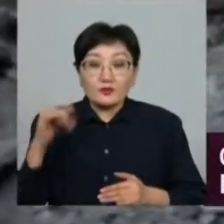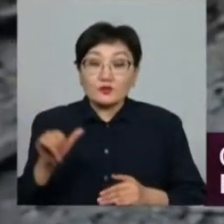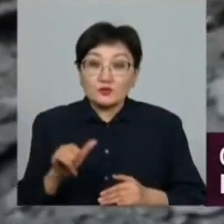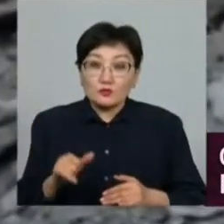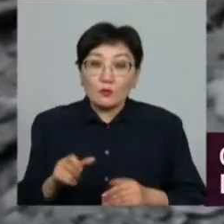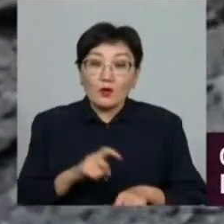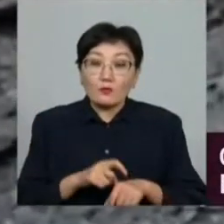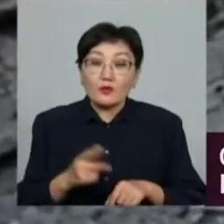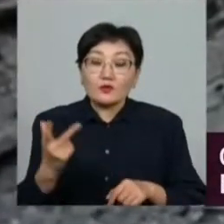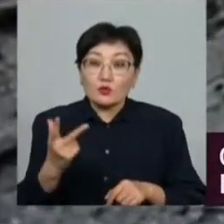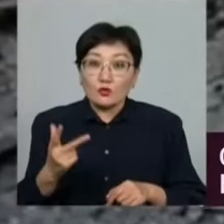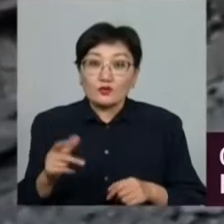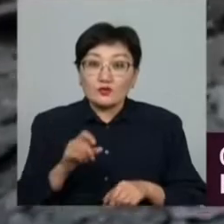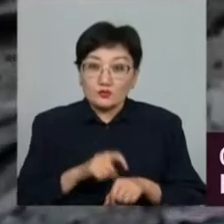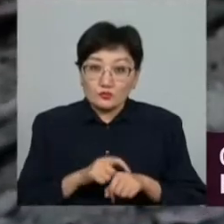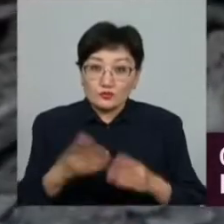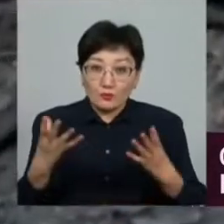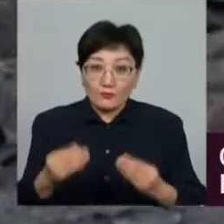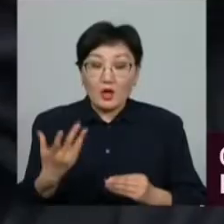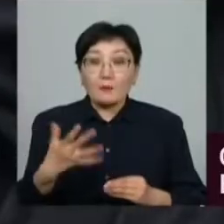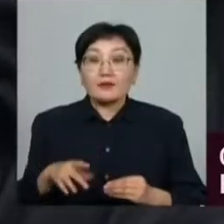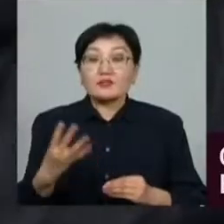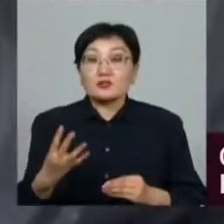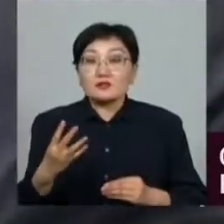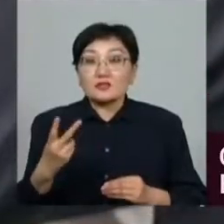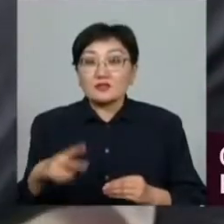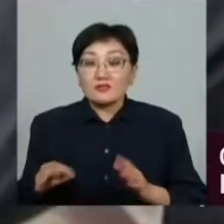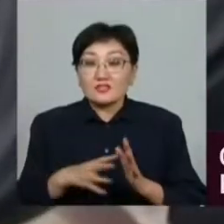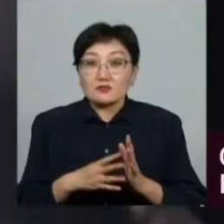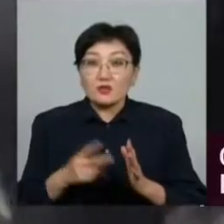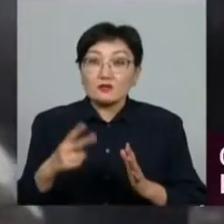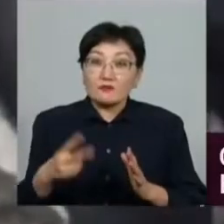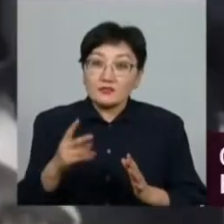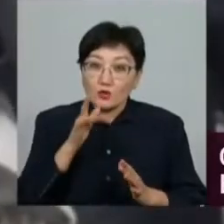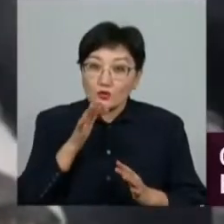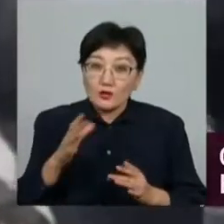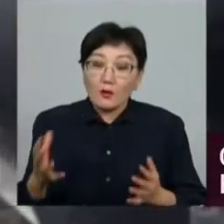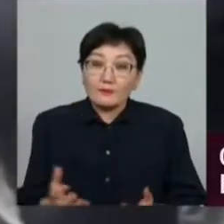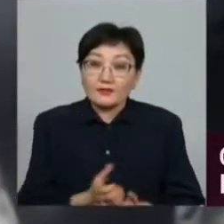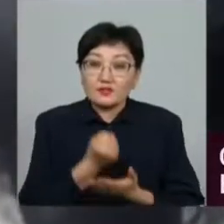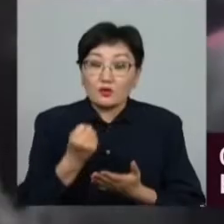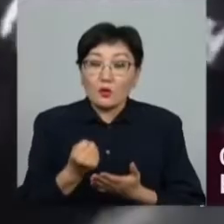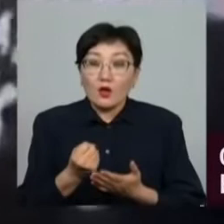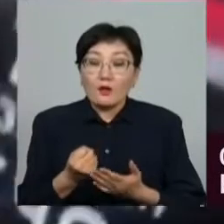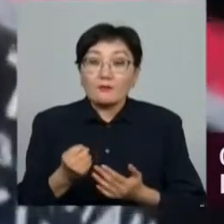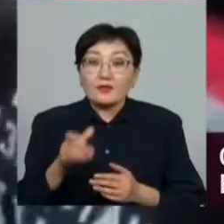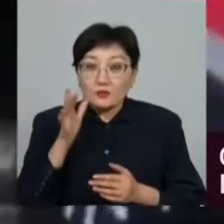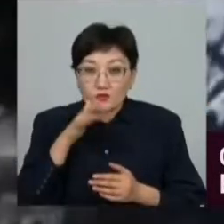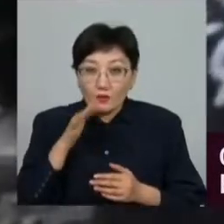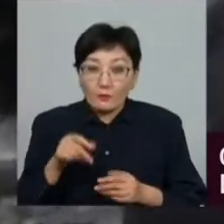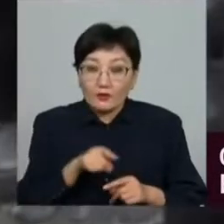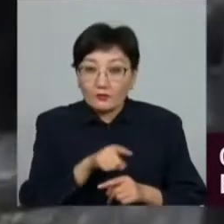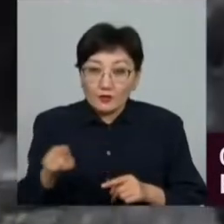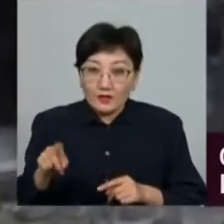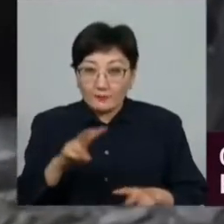трех часов дня тела мужчин 54 29 22 лет обнаружили кинологические собаки в ходе аварийно